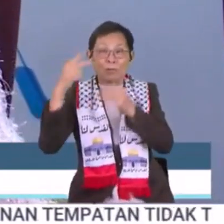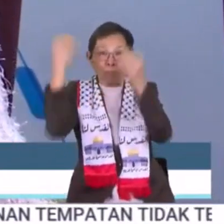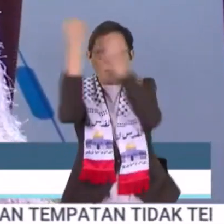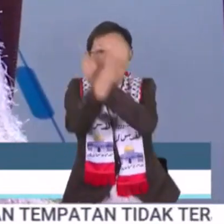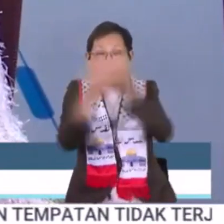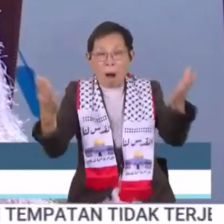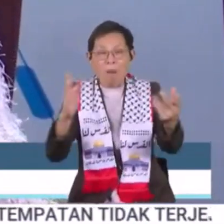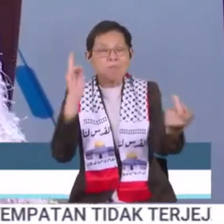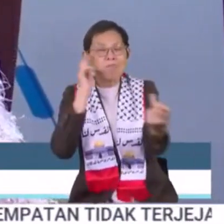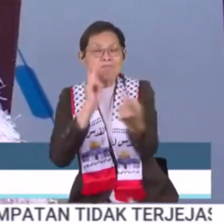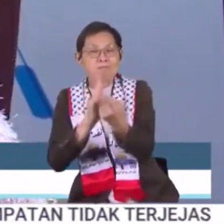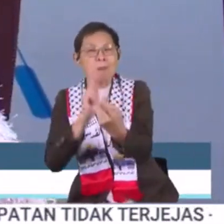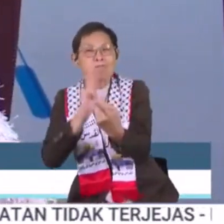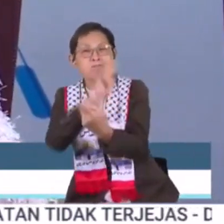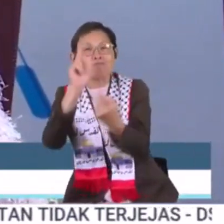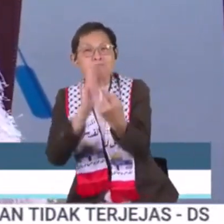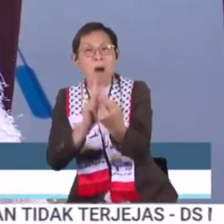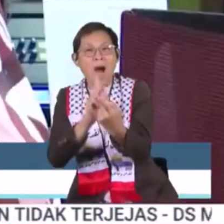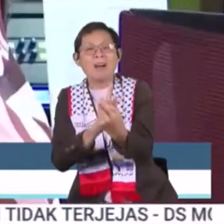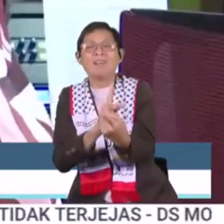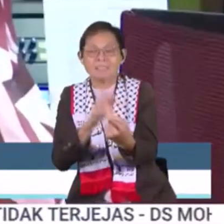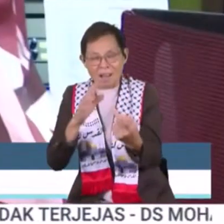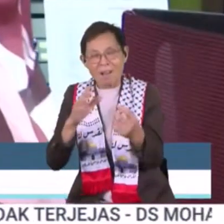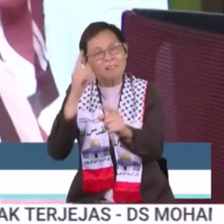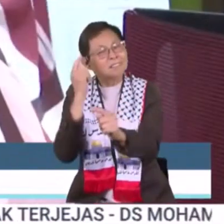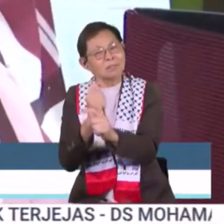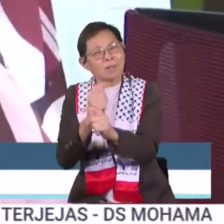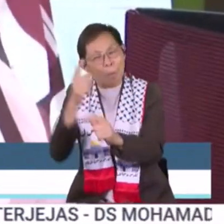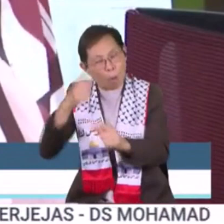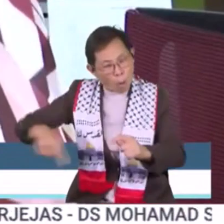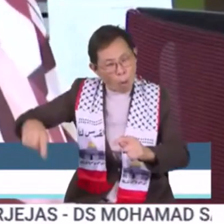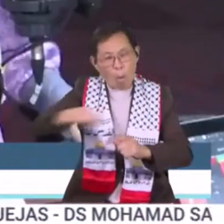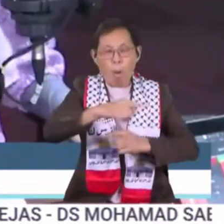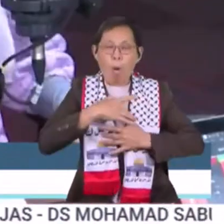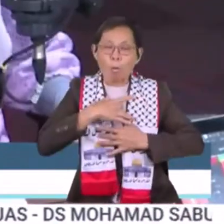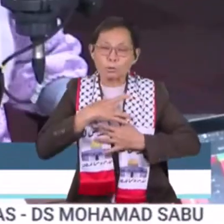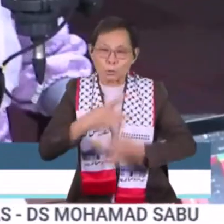relevan dan tetap mendapat tempat dalam kalangan pendengar